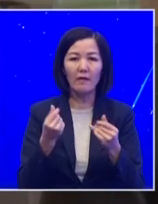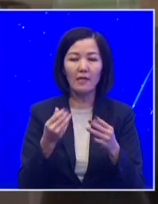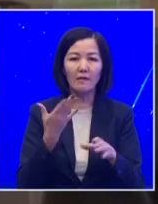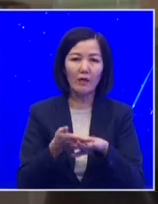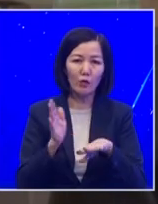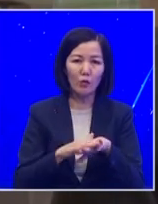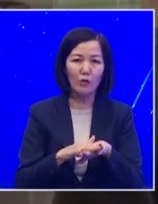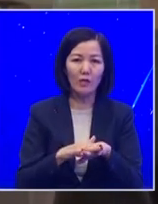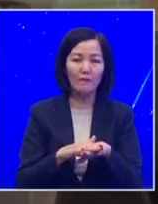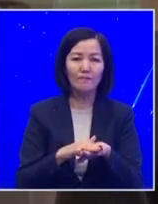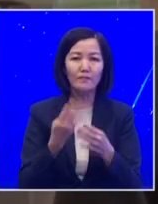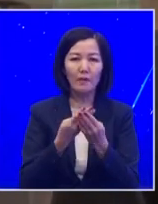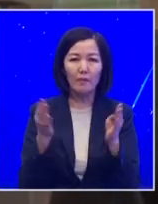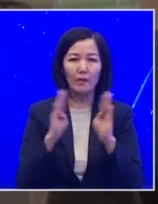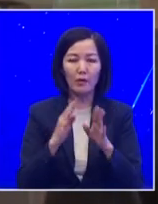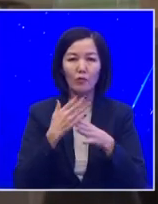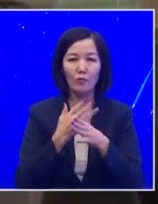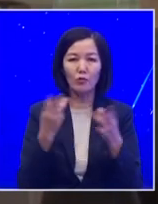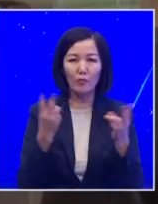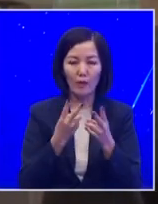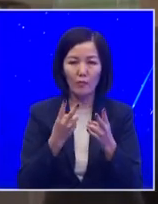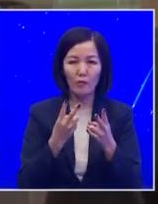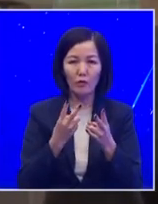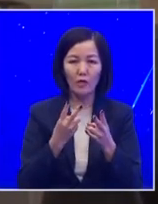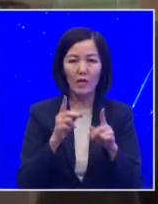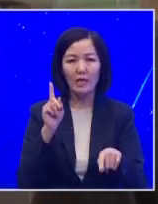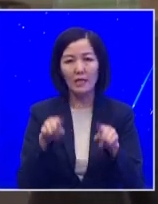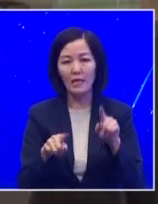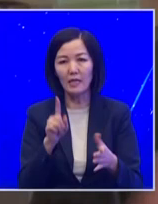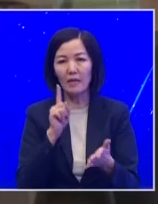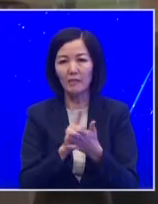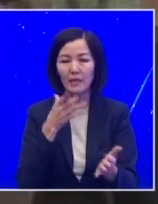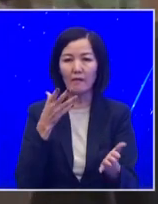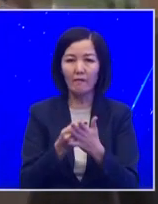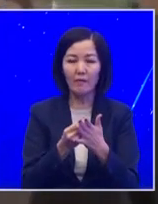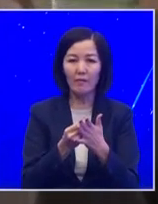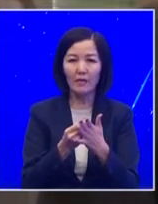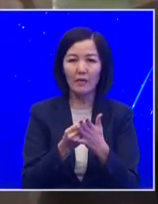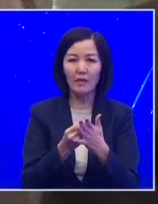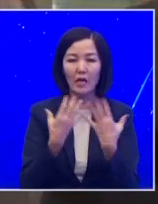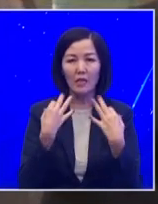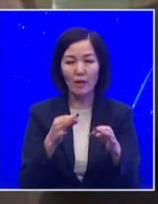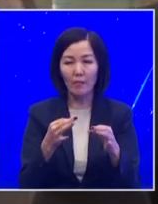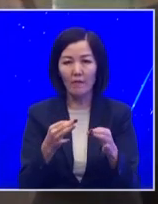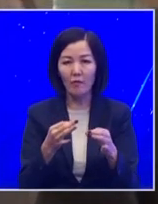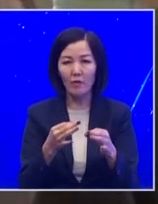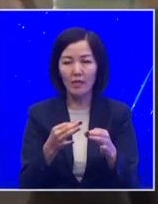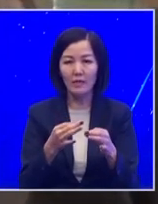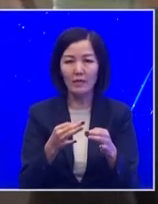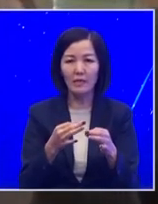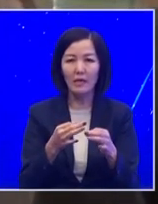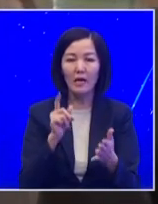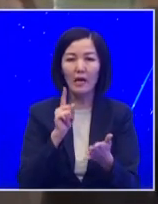трудности на фоне пандемии. Им нужно помочь. Мы хотим, чтобы некоторые обязательные выплаты для них стали добровольными. В частности, это